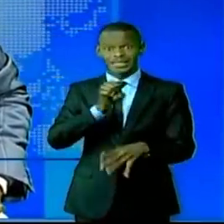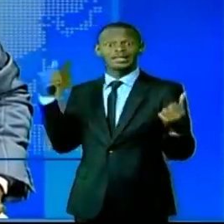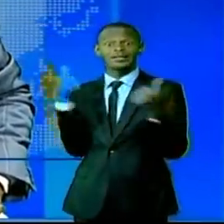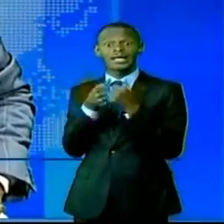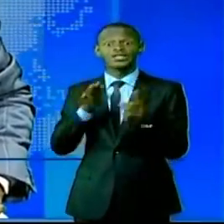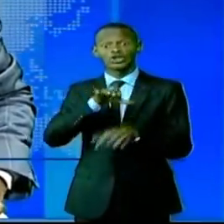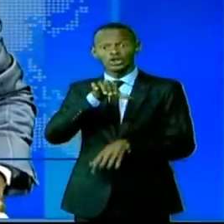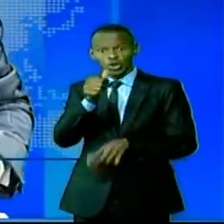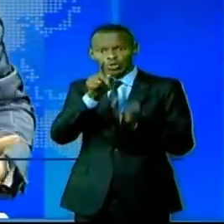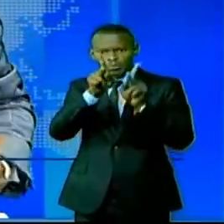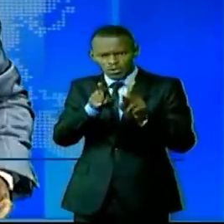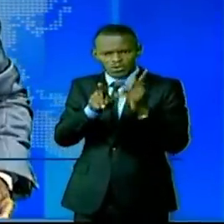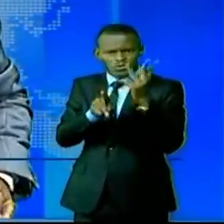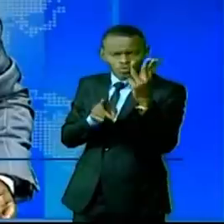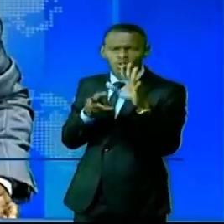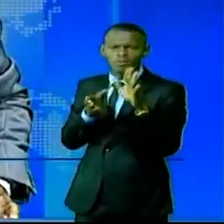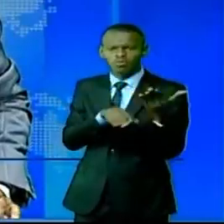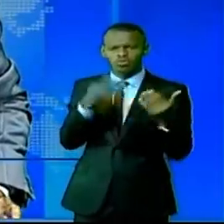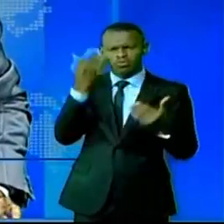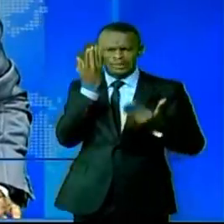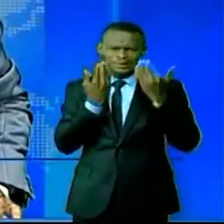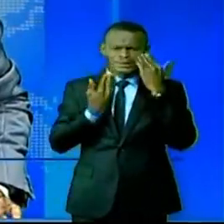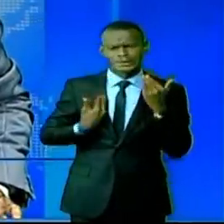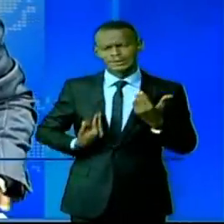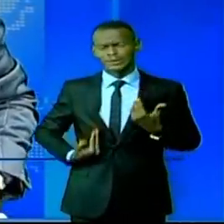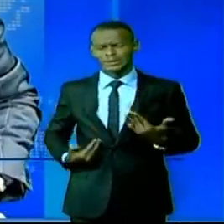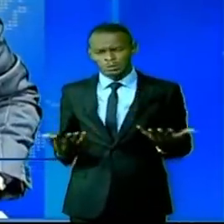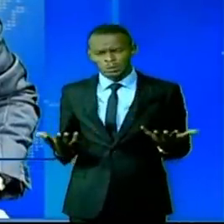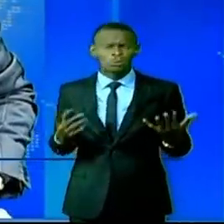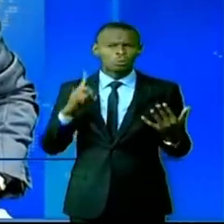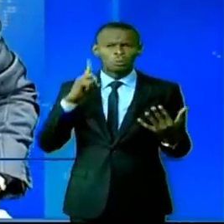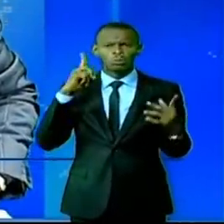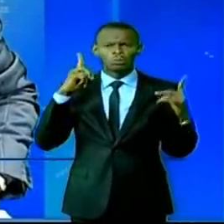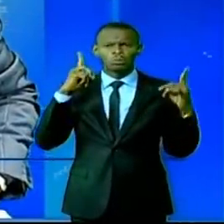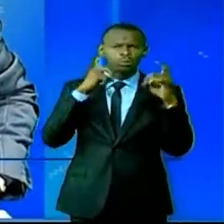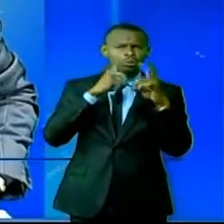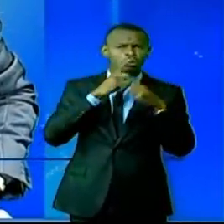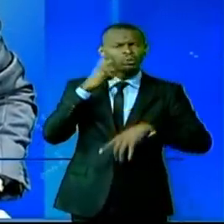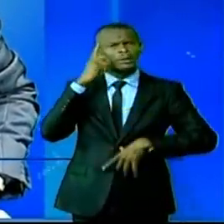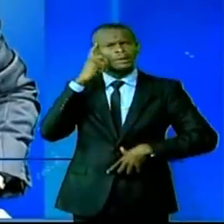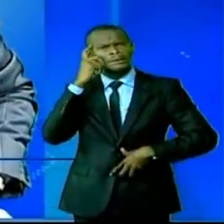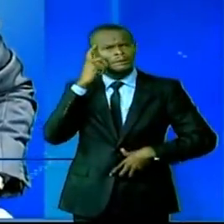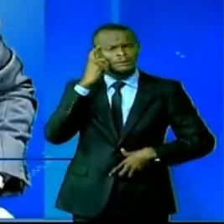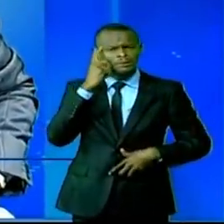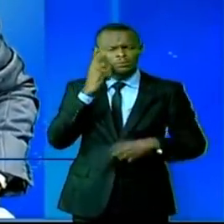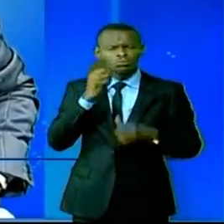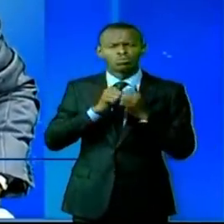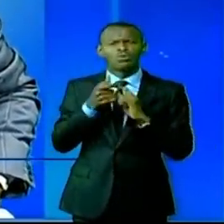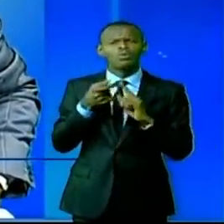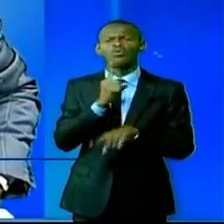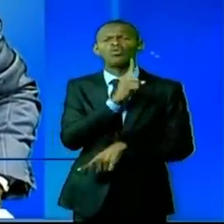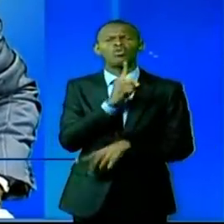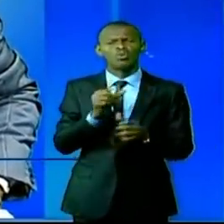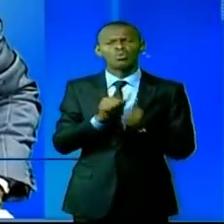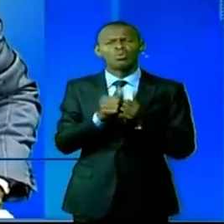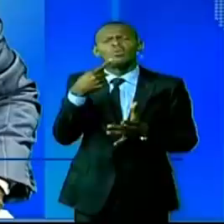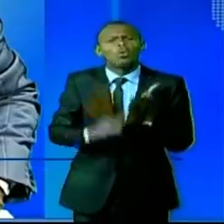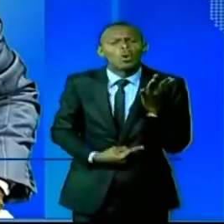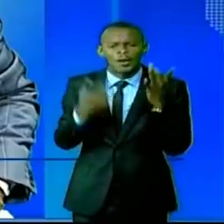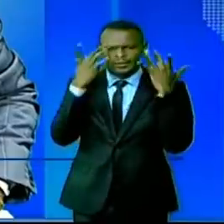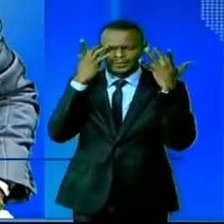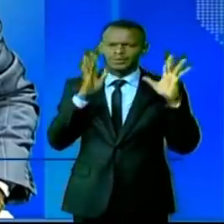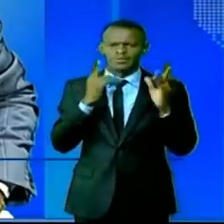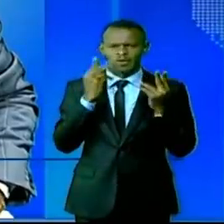graves. Et une question se pose, qu'est-ce qui est à la base de tout ce drame? Reportage, Élisée Kombala.